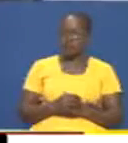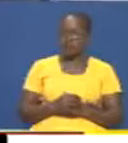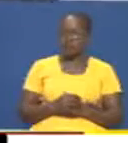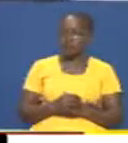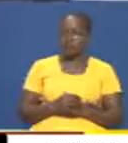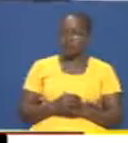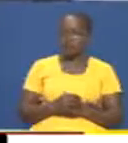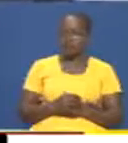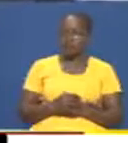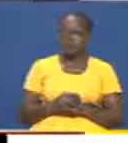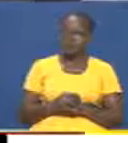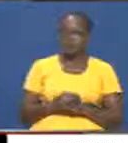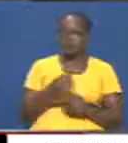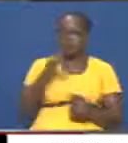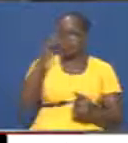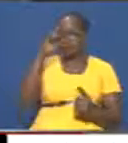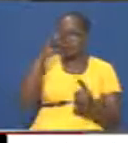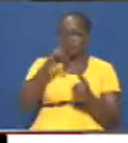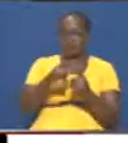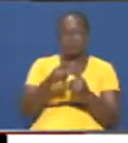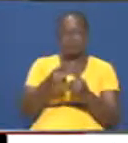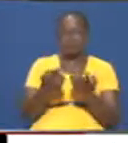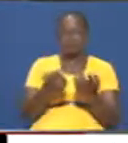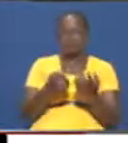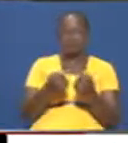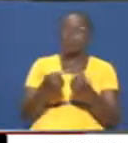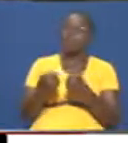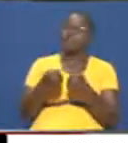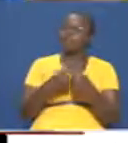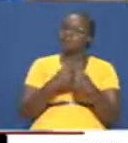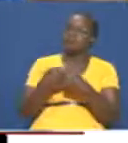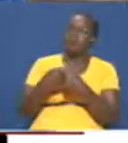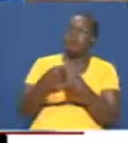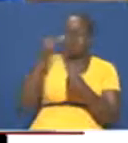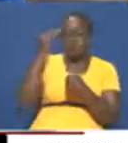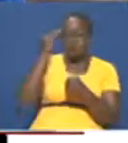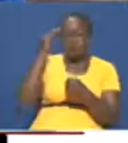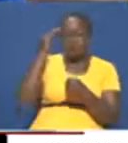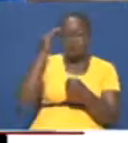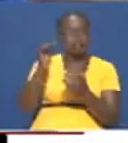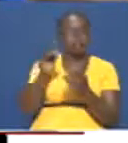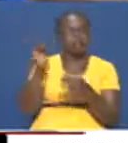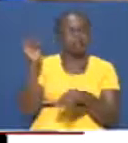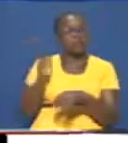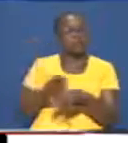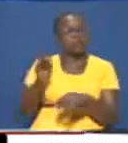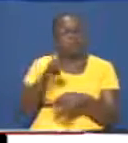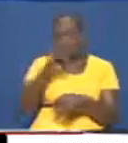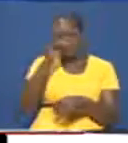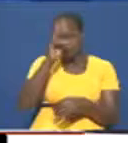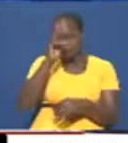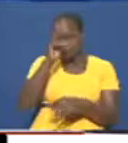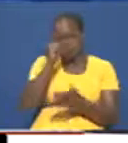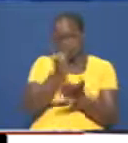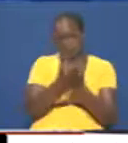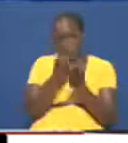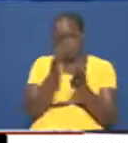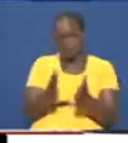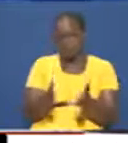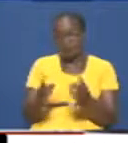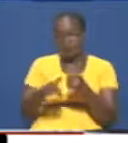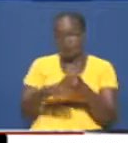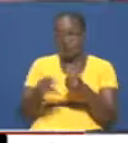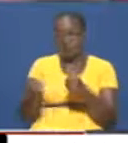Mpango huo unanuiwa kukabiliana changamoto za kiakili zinazowakumba maafisa wa polisi. Wahudumu 60